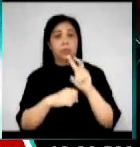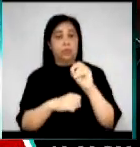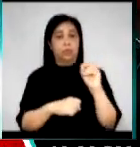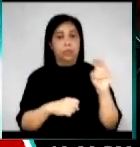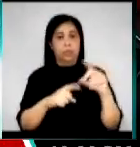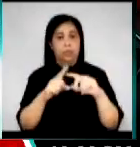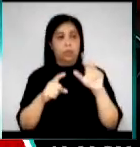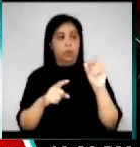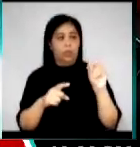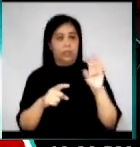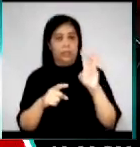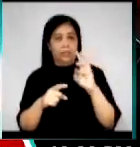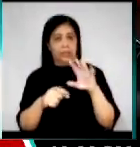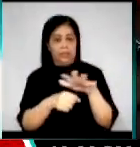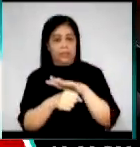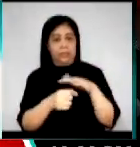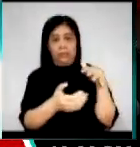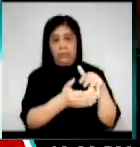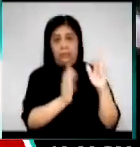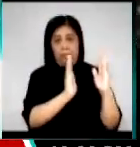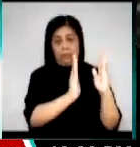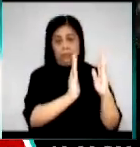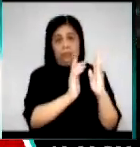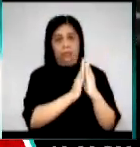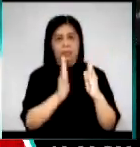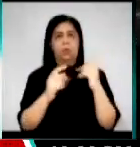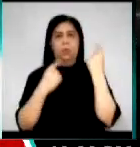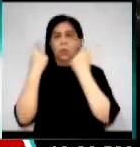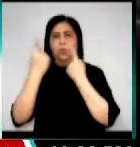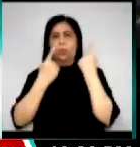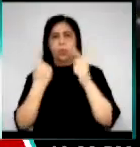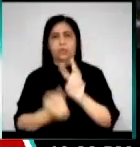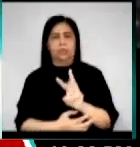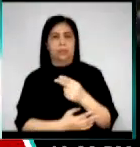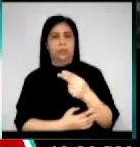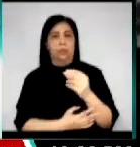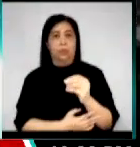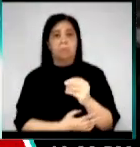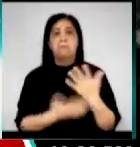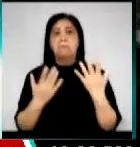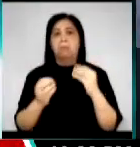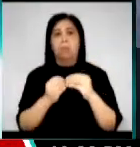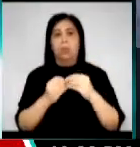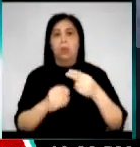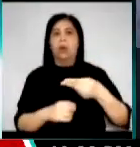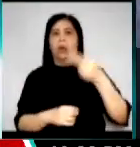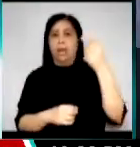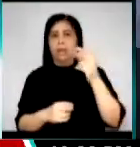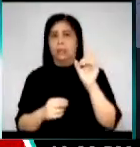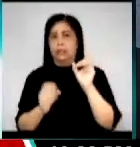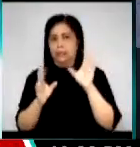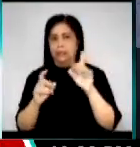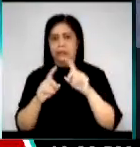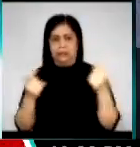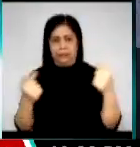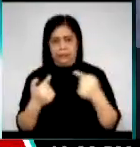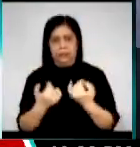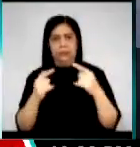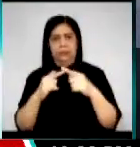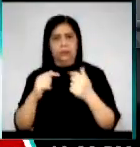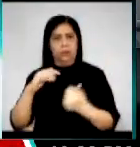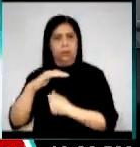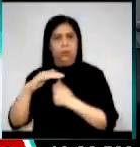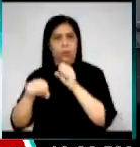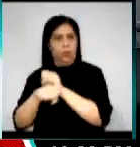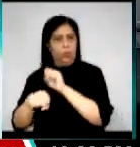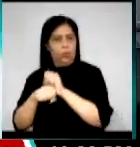ang covered ng pag-aaral, nangangamba ang WHO na mas mataas pang risk dahil sa pagdami ng remote working at